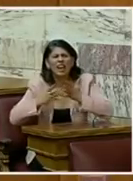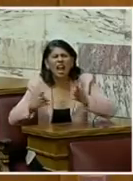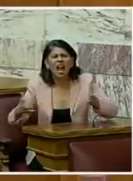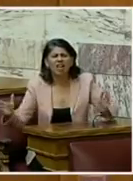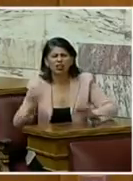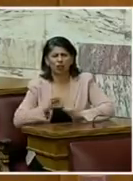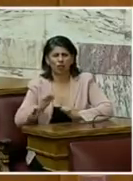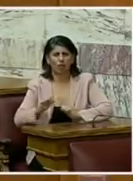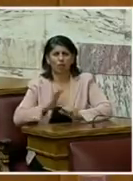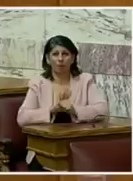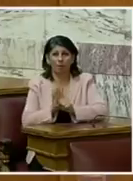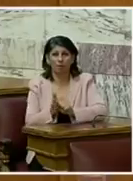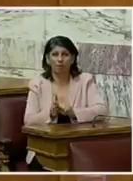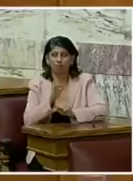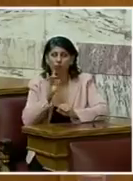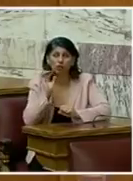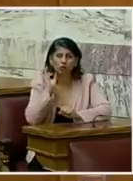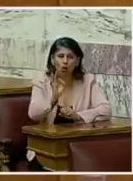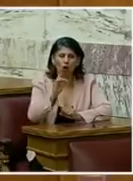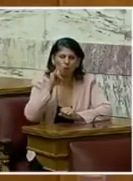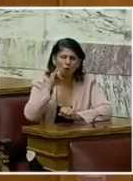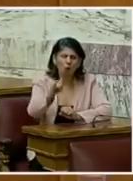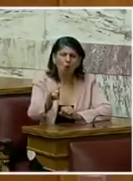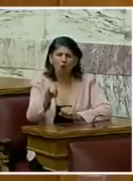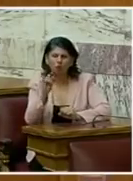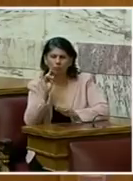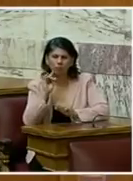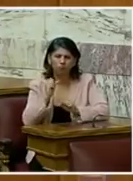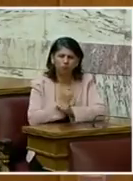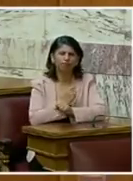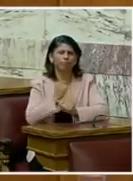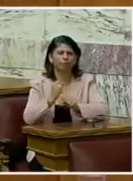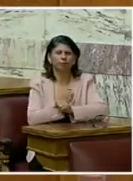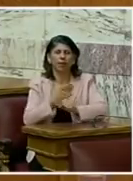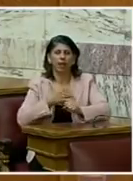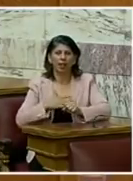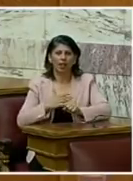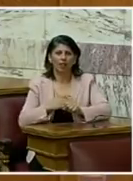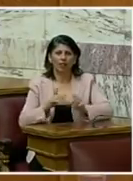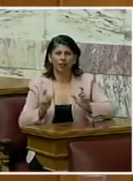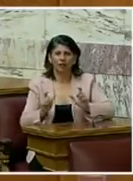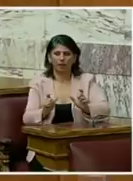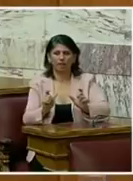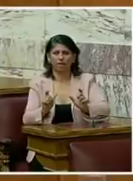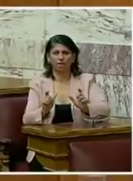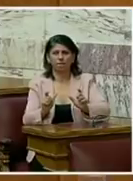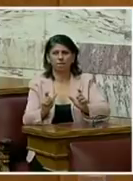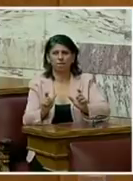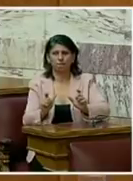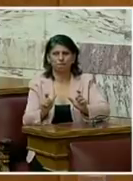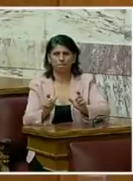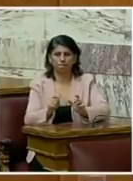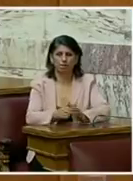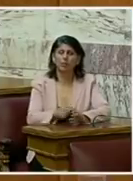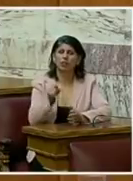μια πλήρης επιδίωξη, σταθερή, συγκεκριμένη και αποκαλυπτική, να σπηλώσετε και αναπαξιώτησε τον εισαγγελικό λειτουργό που διχειρίζει